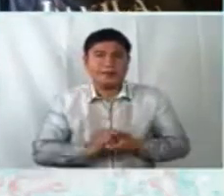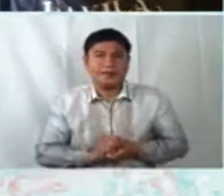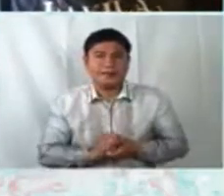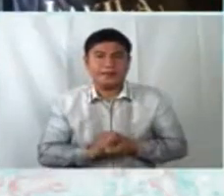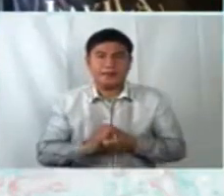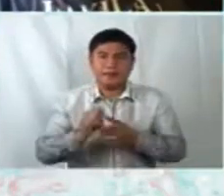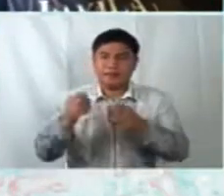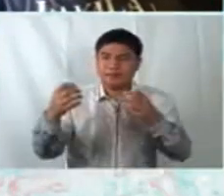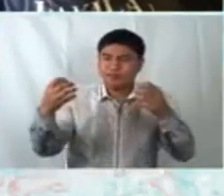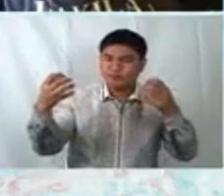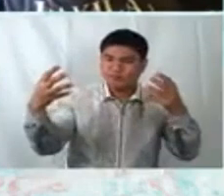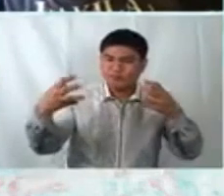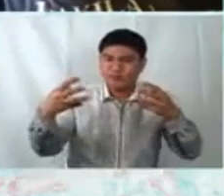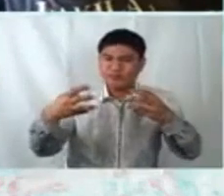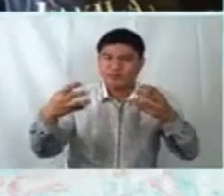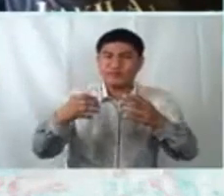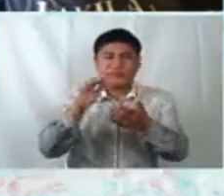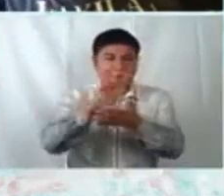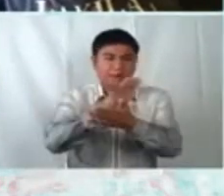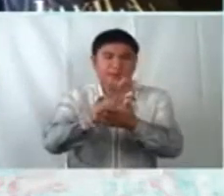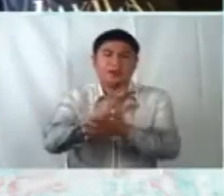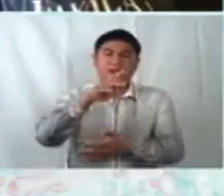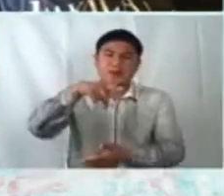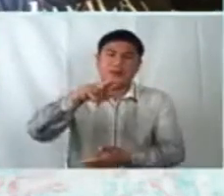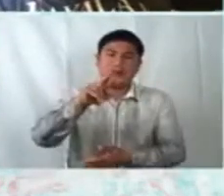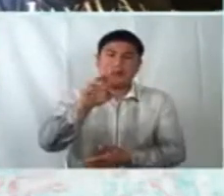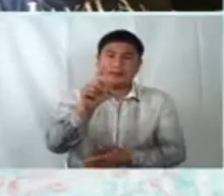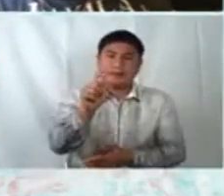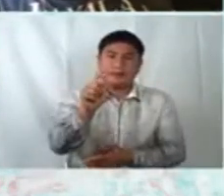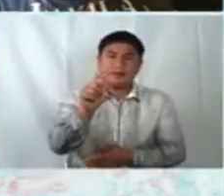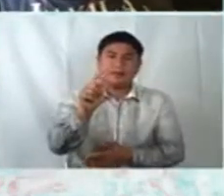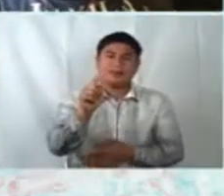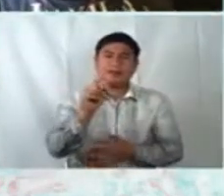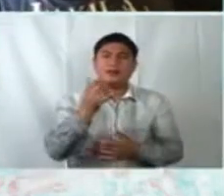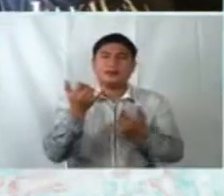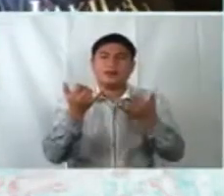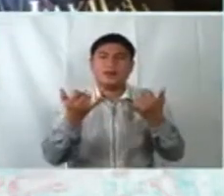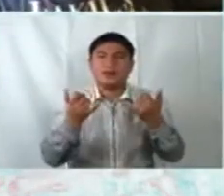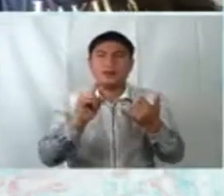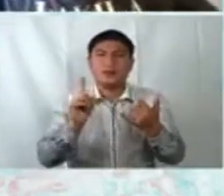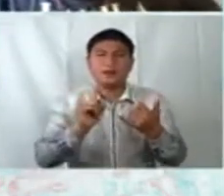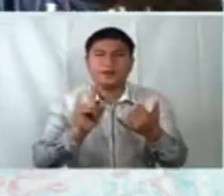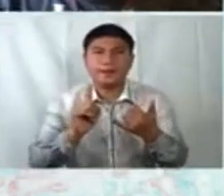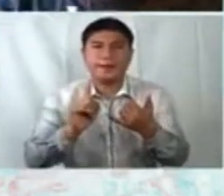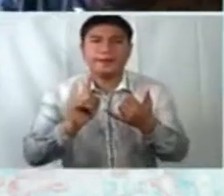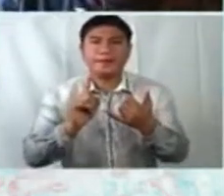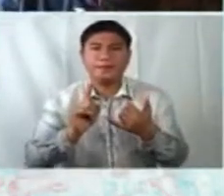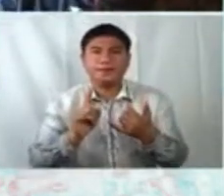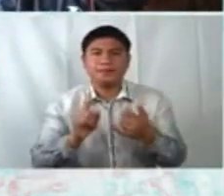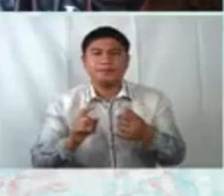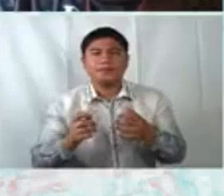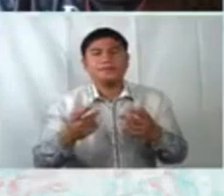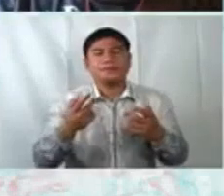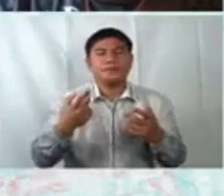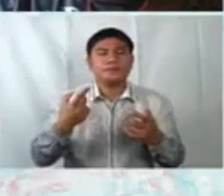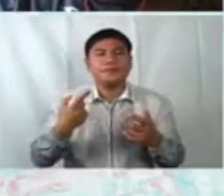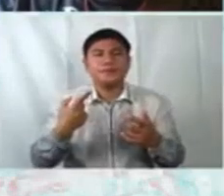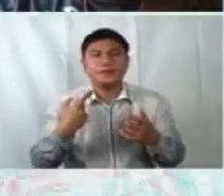Revolutionary Papers o PRP. No? At ano ito? No? Nakalagay, sinulat ni Aguinaldo